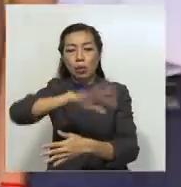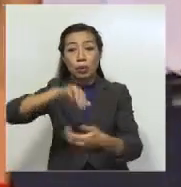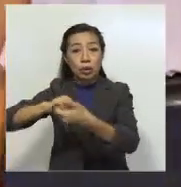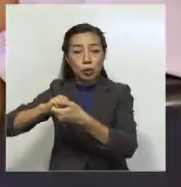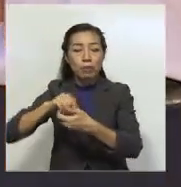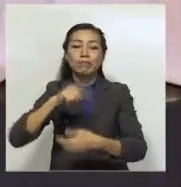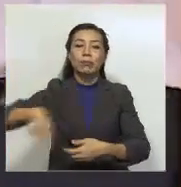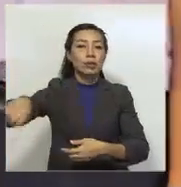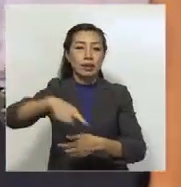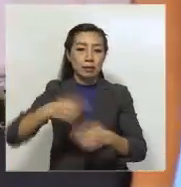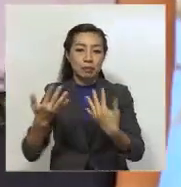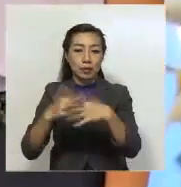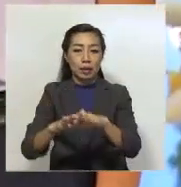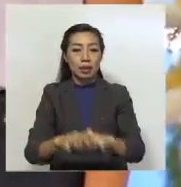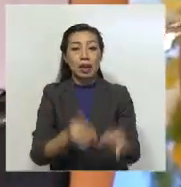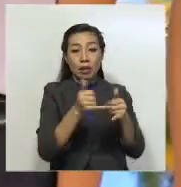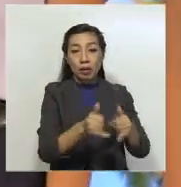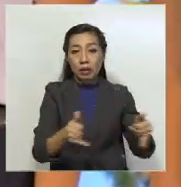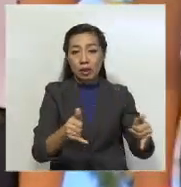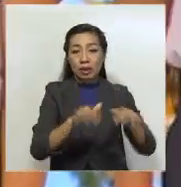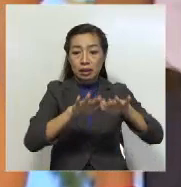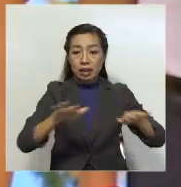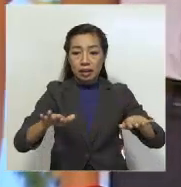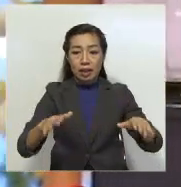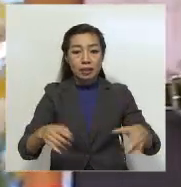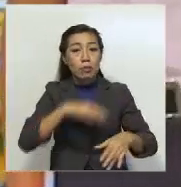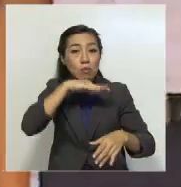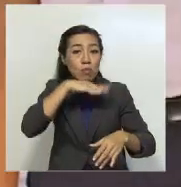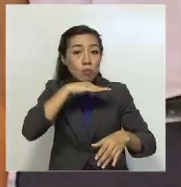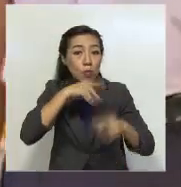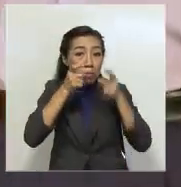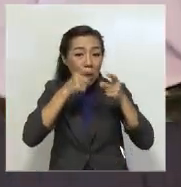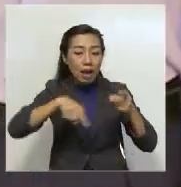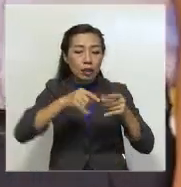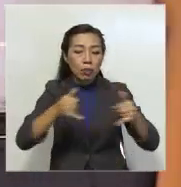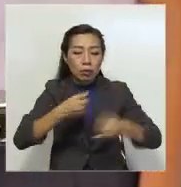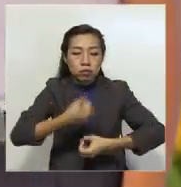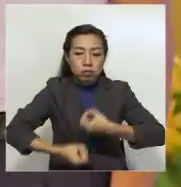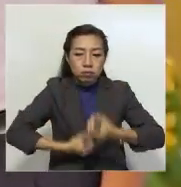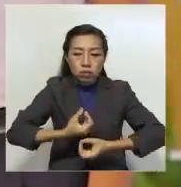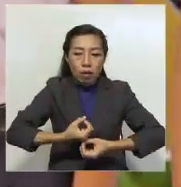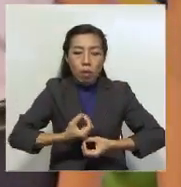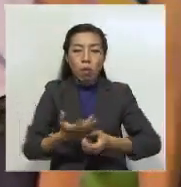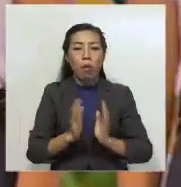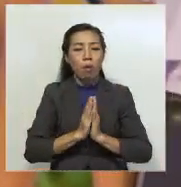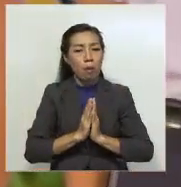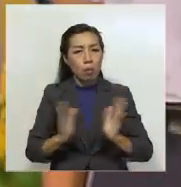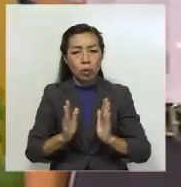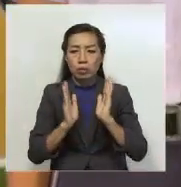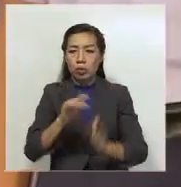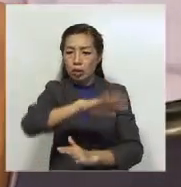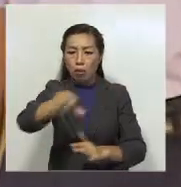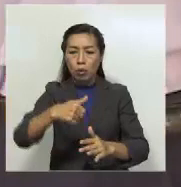จกันขณะที่ตัวแทนทีมหมูป่ากล่าวขอบคุณทุกคนที่เสียสละทุ่มเทกายใจช่วยให้ออกมาจากถ้ำได้อย่างปลอดภัยแล้วก็ซาบ